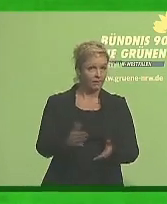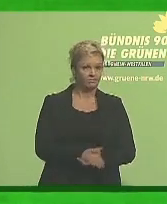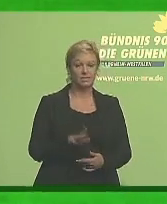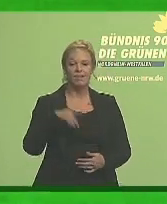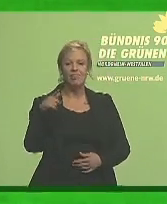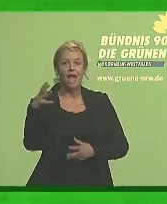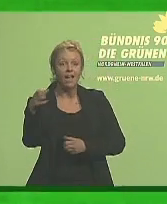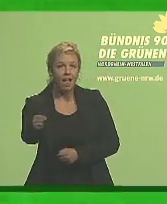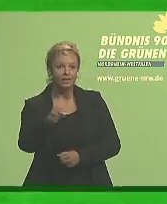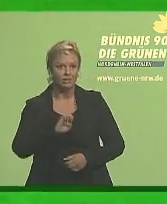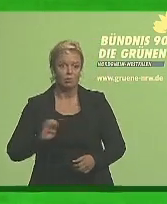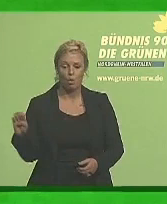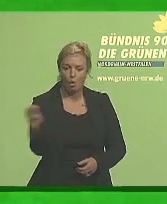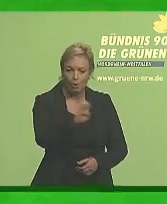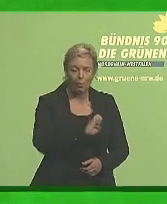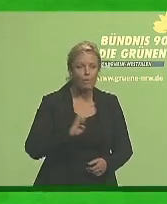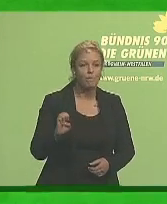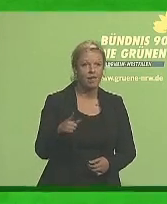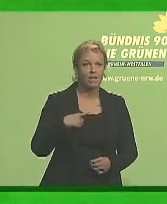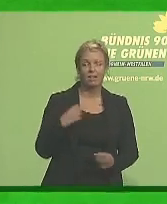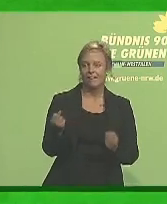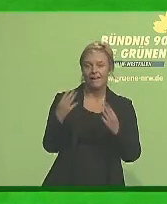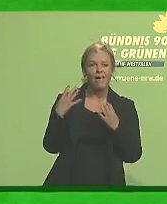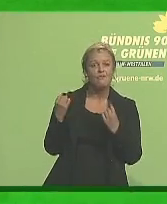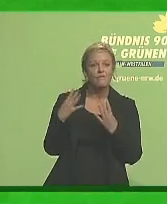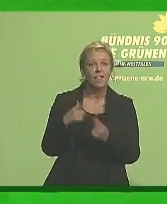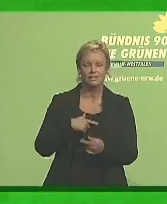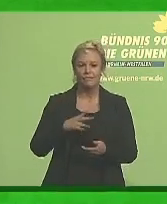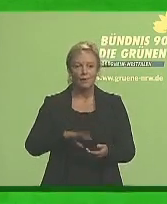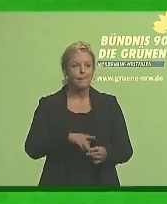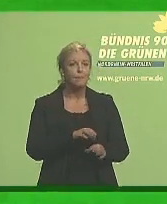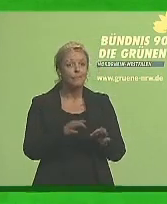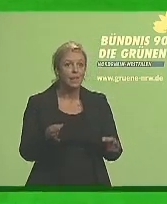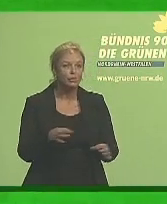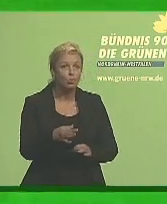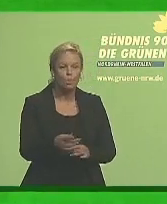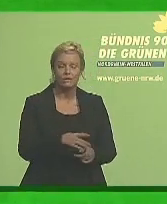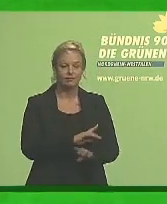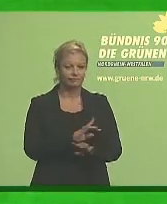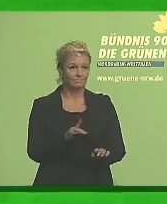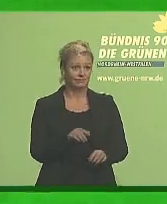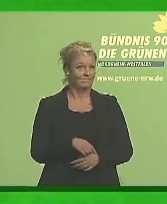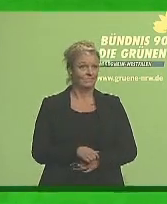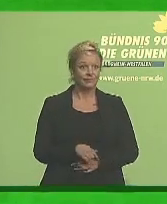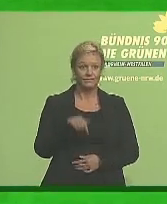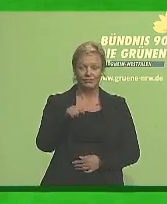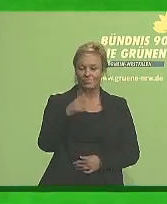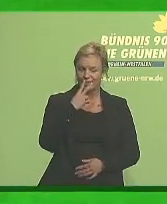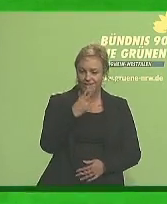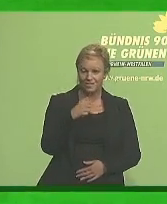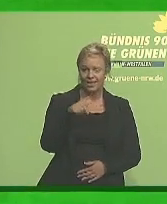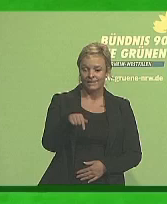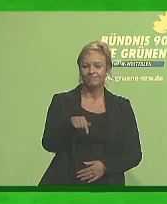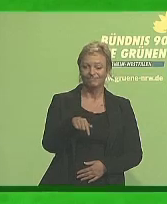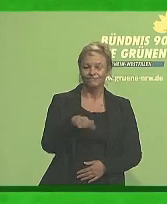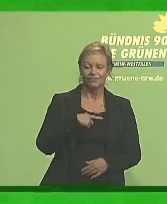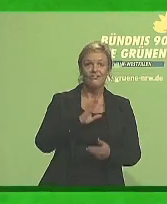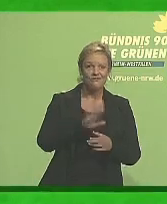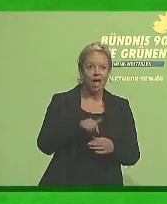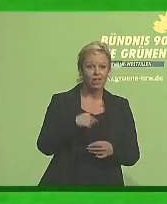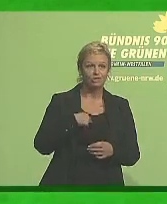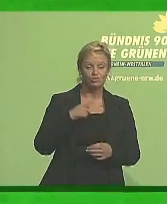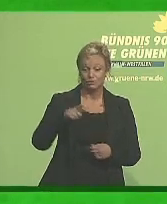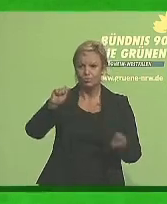nachhaltige, europäische, reflektierte Methode, dass aus Einsicht Veränderung